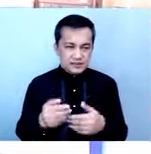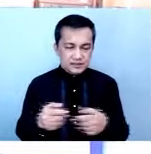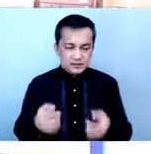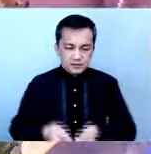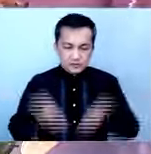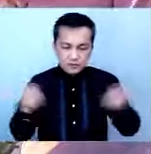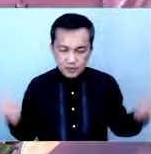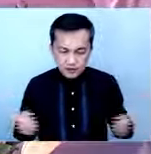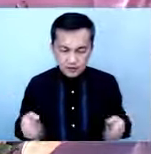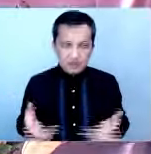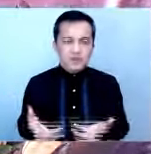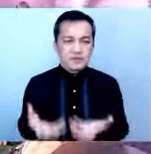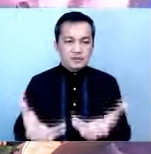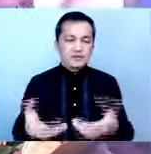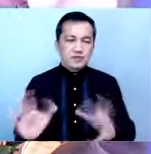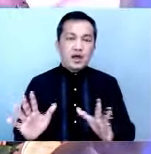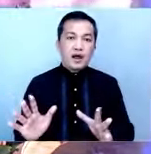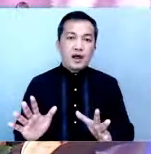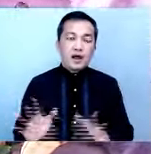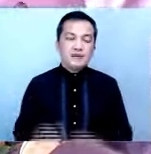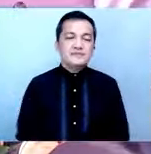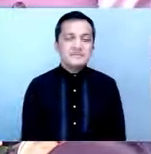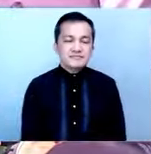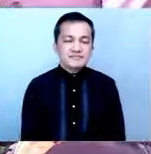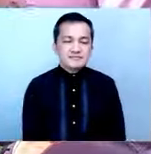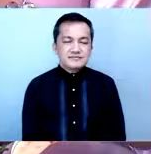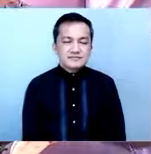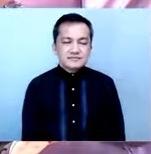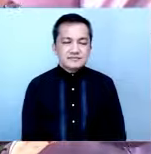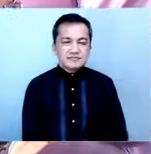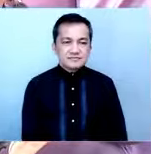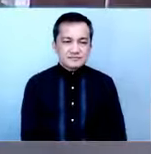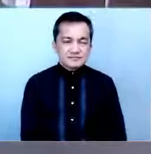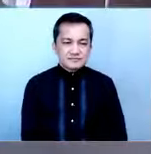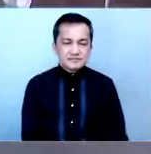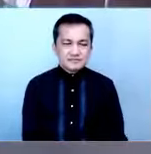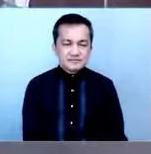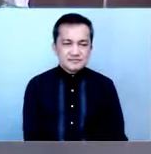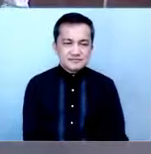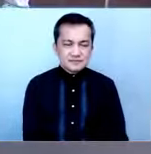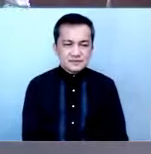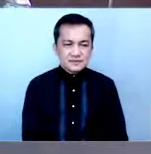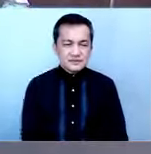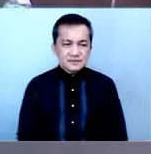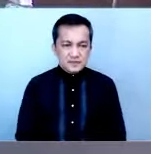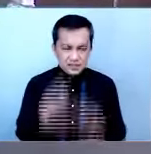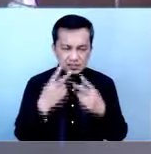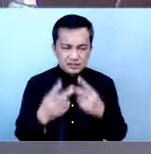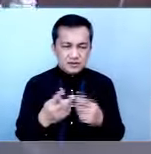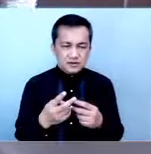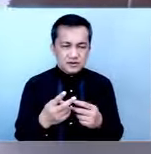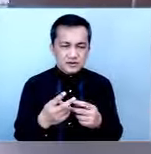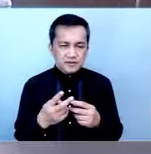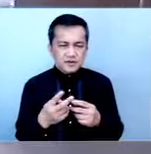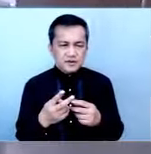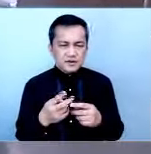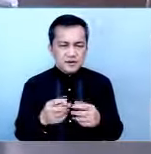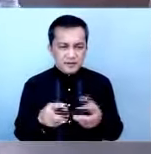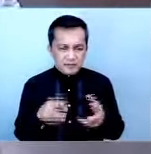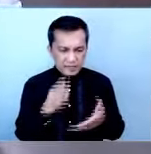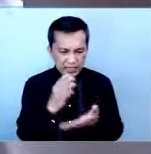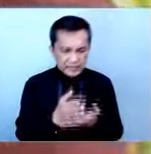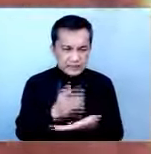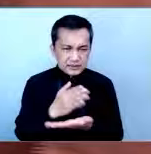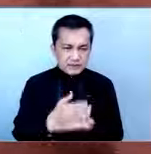box. Fruits and blue tie. That's right. Miss Lea, yung mga napansin ko, yung pagka-cut po ng fruits nyo, special siya. Pwede nyo po ipakita kung